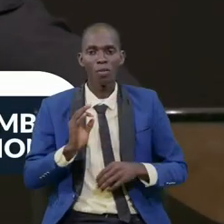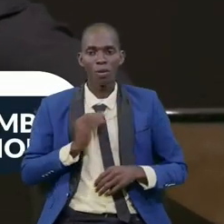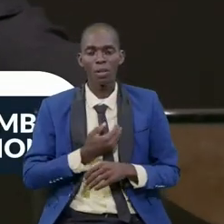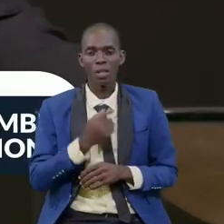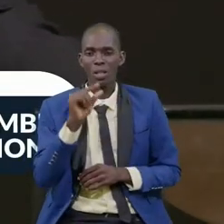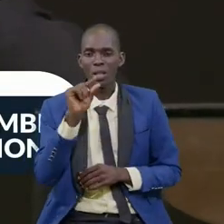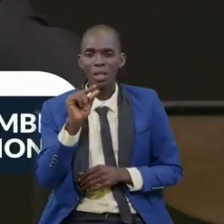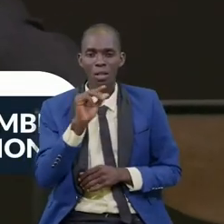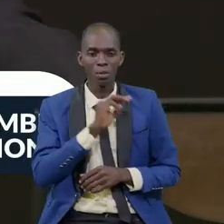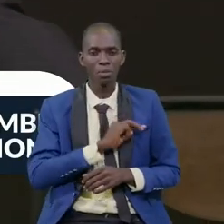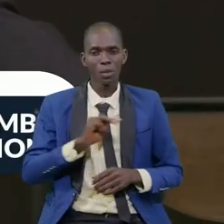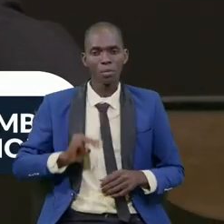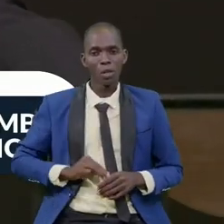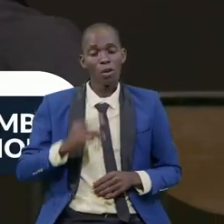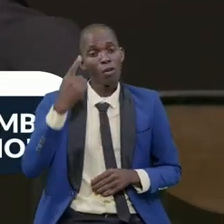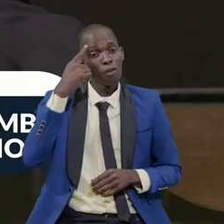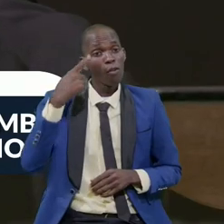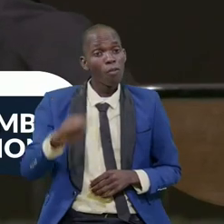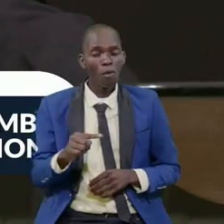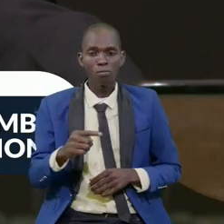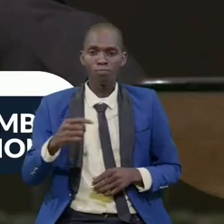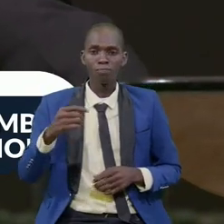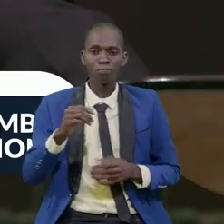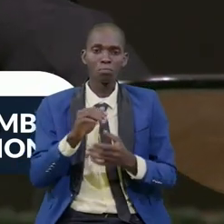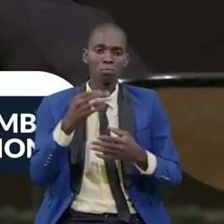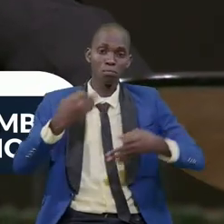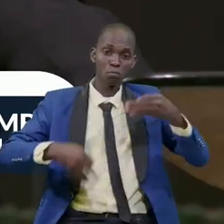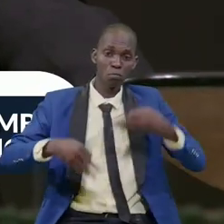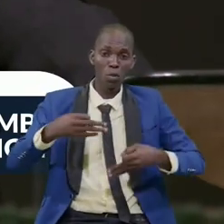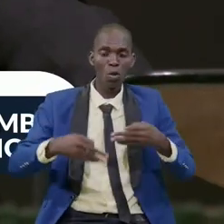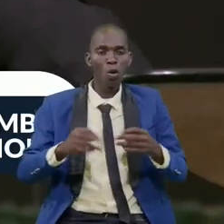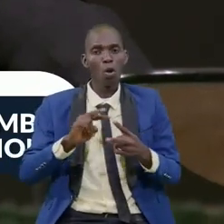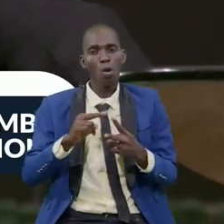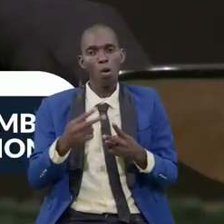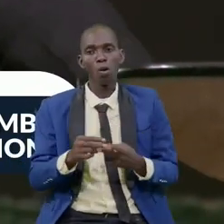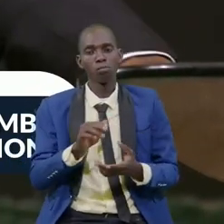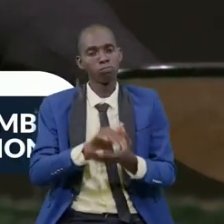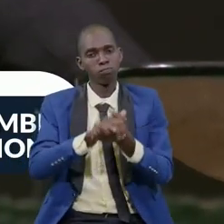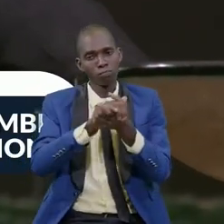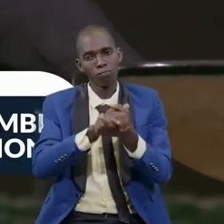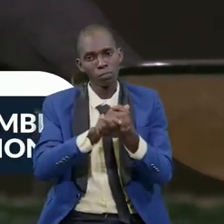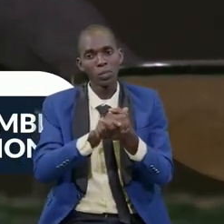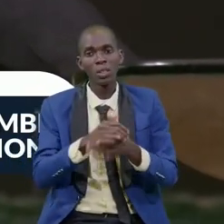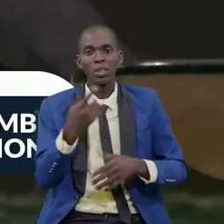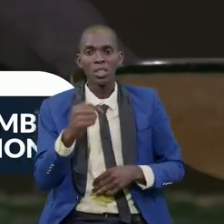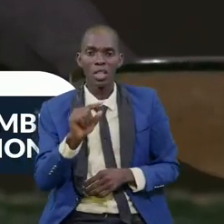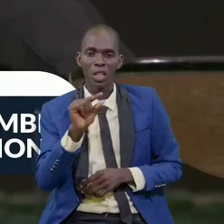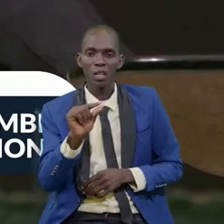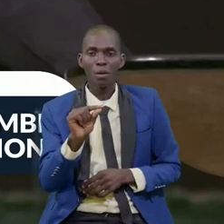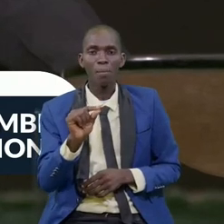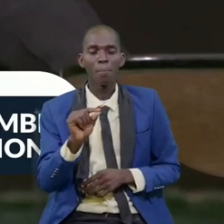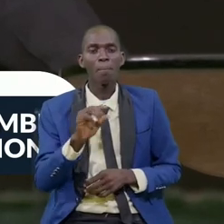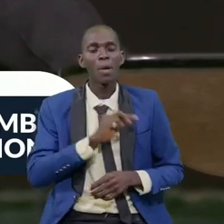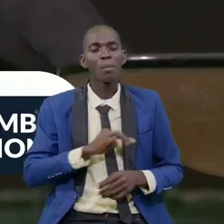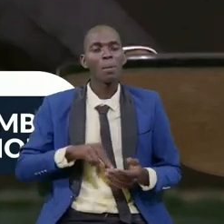de notre petit membre pour la condamnation ou pour l'éloge. Le petit